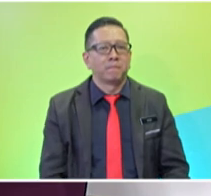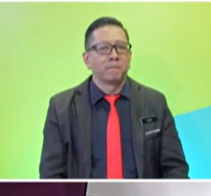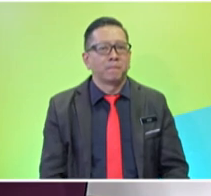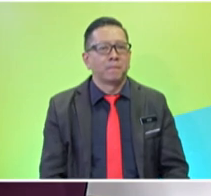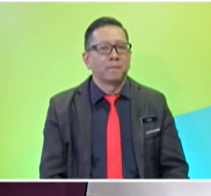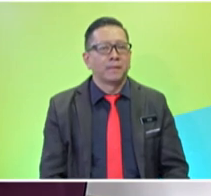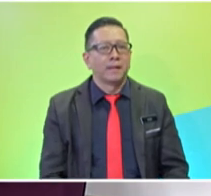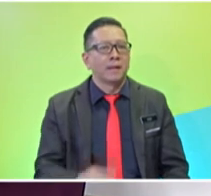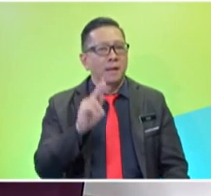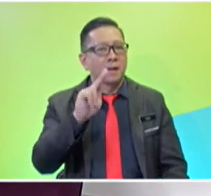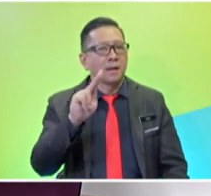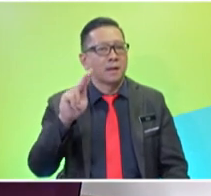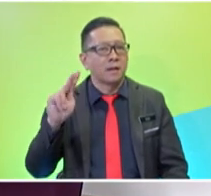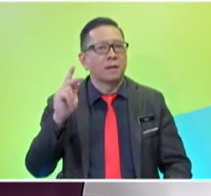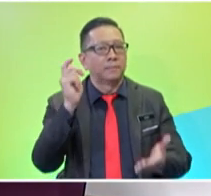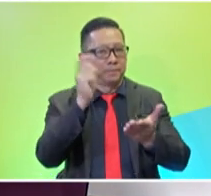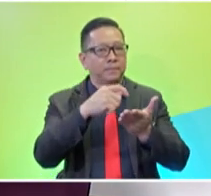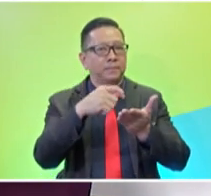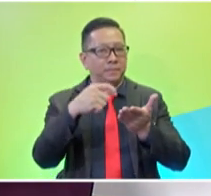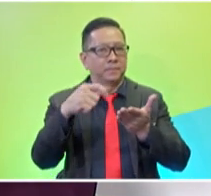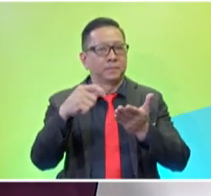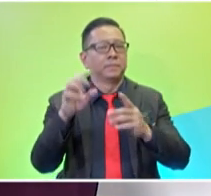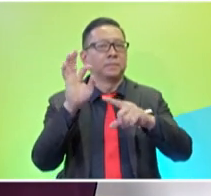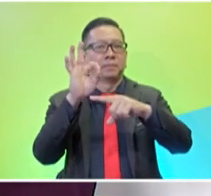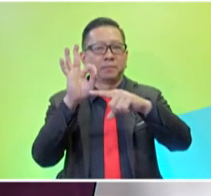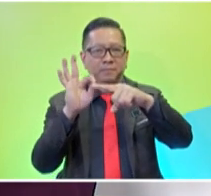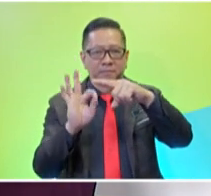kaitkan dengan penulisan dalam bentuk pecahan